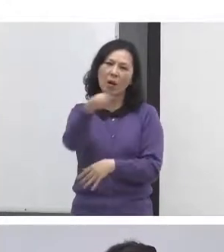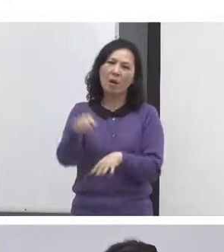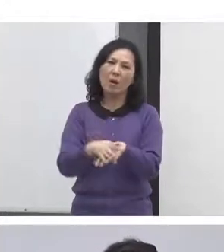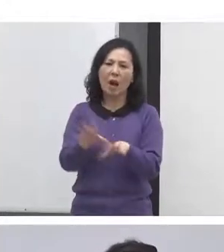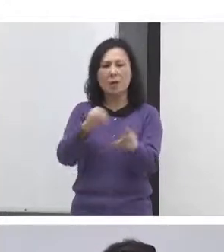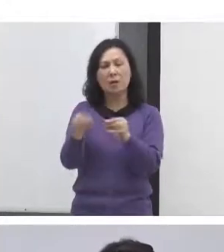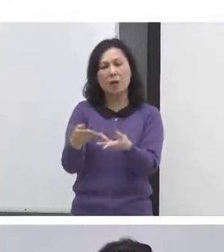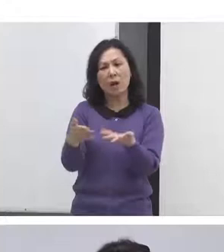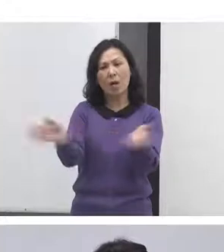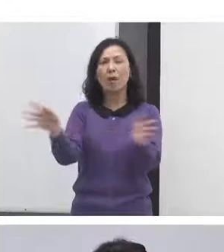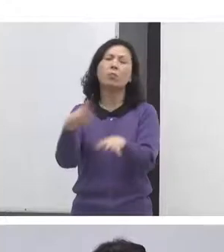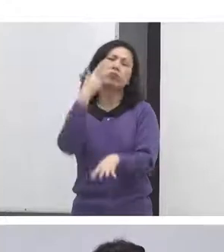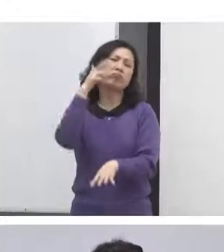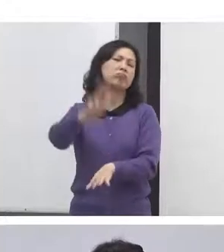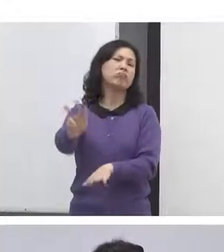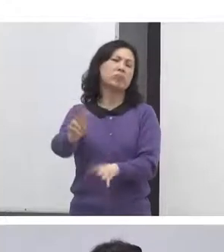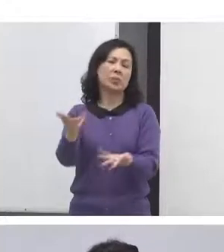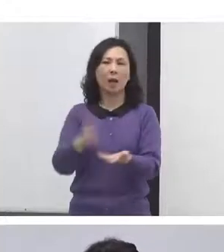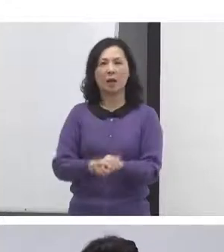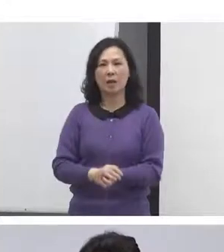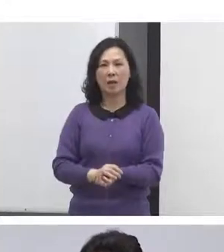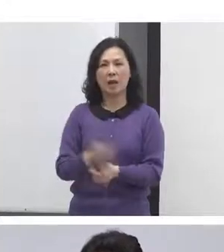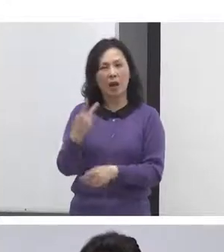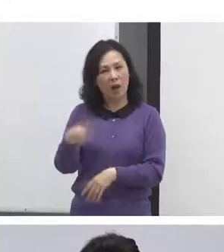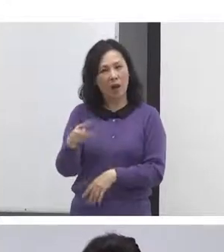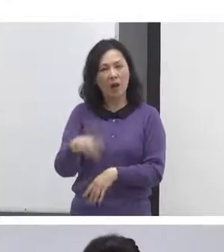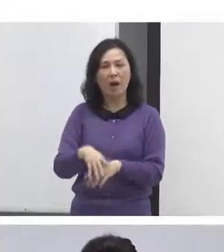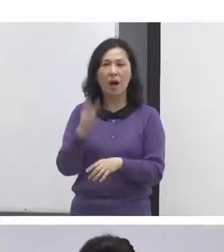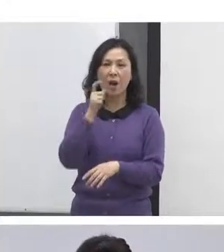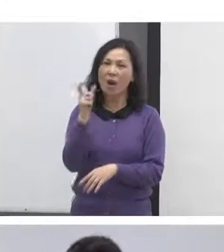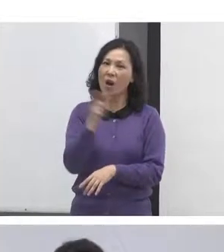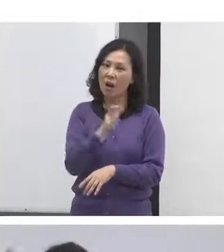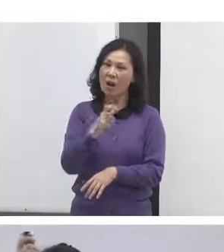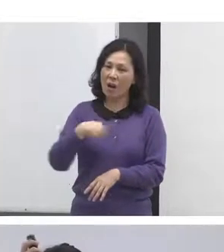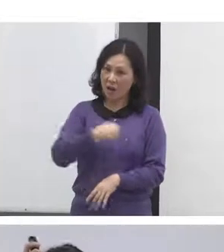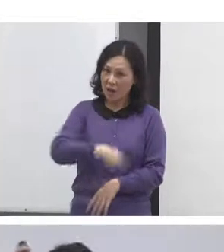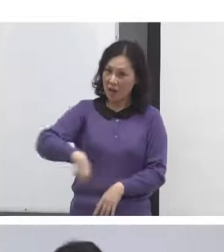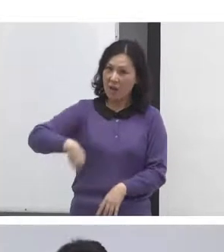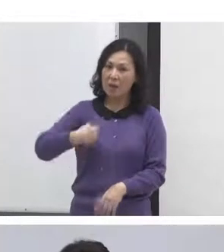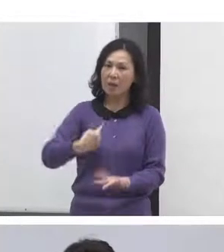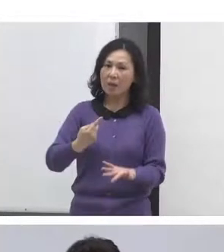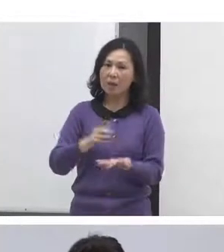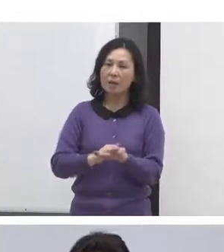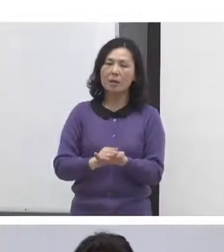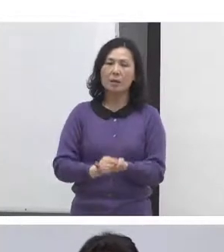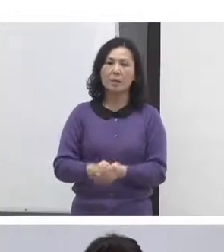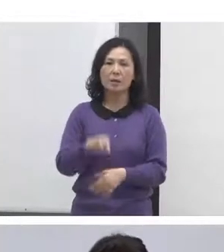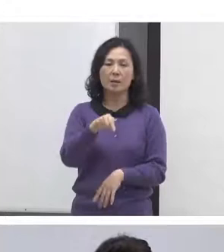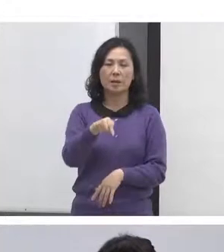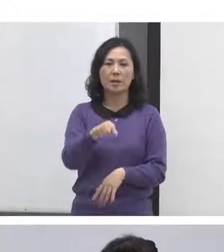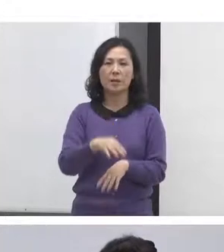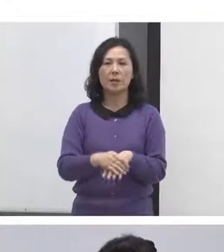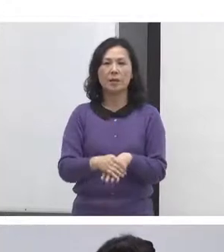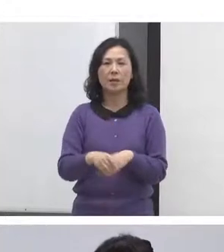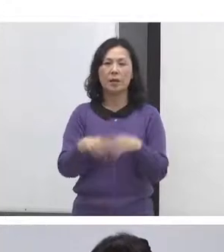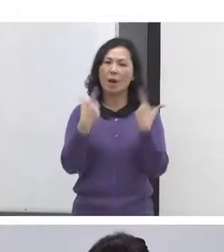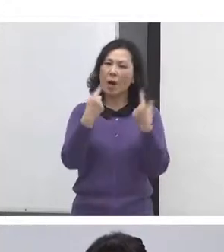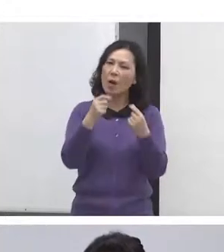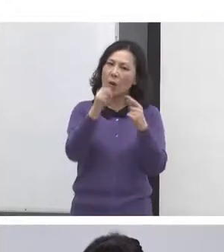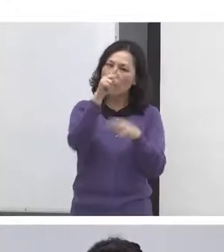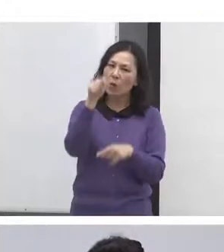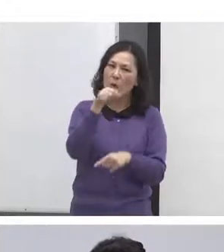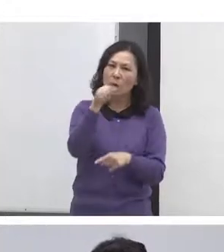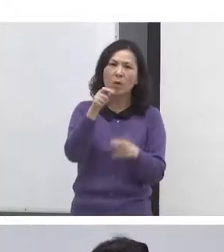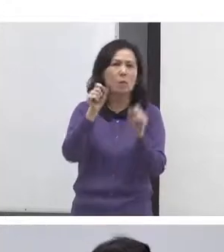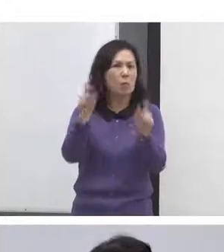是这个硬体哈，这个 bits 跟 bytes 不，这什么 bytes 跟原子 atom 不一样，所以这个